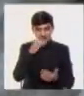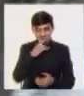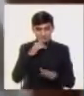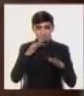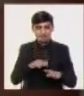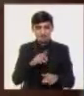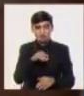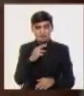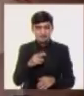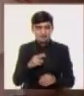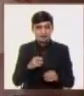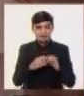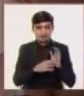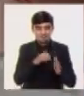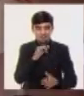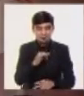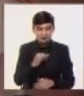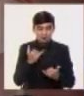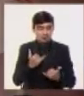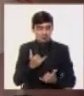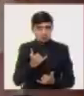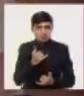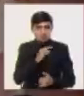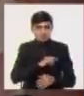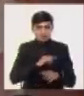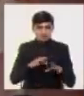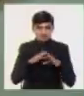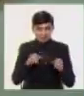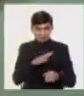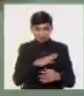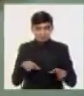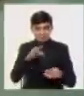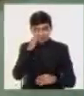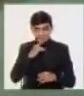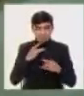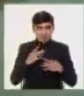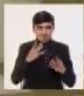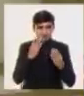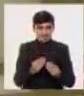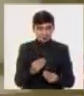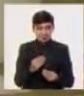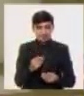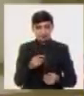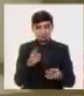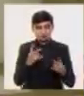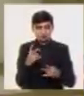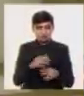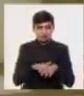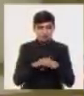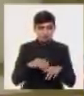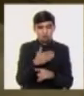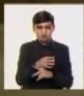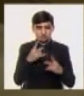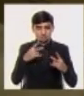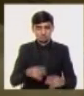казахстанцев с COVID-19. Сегодня чиновники от здравоохранения призвали казахстанцев в праздничные дни воздержаться от массовых